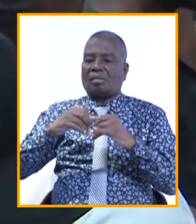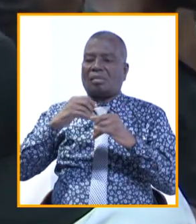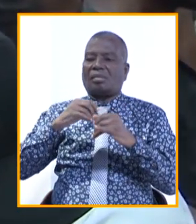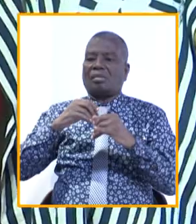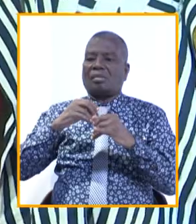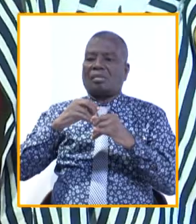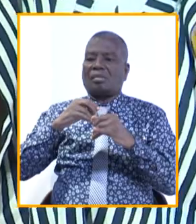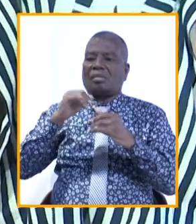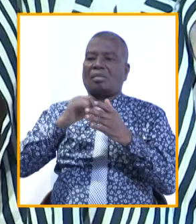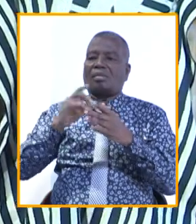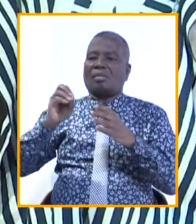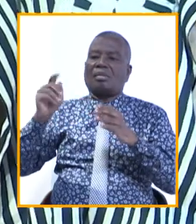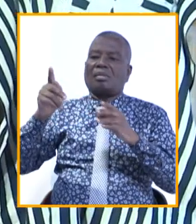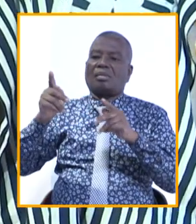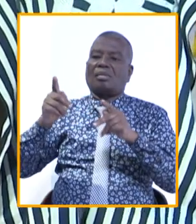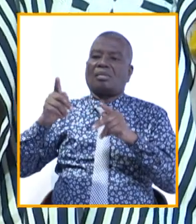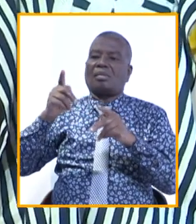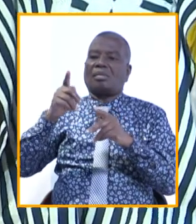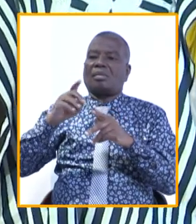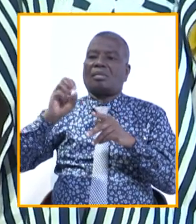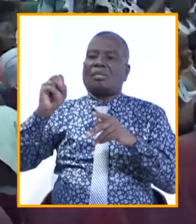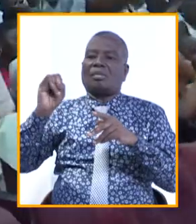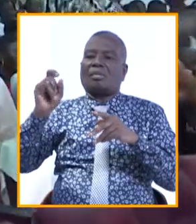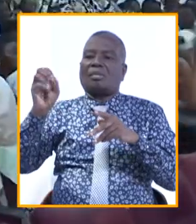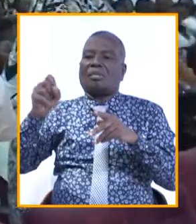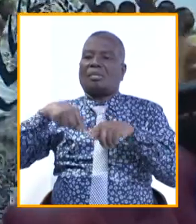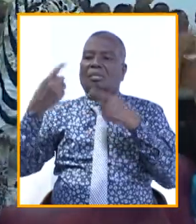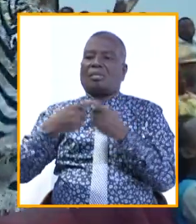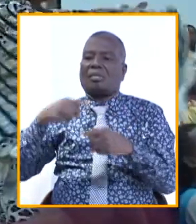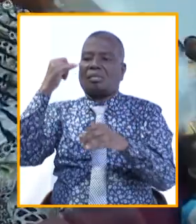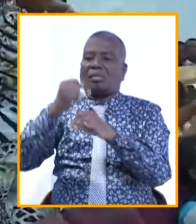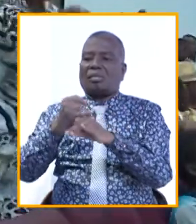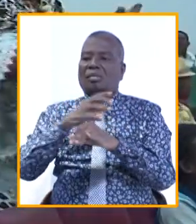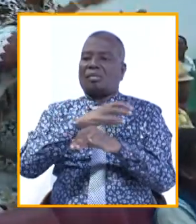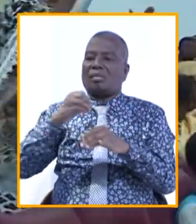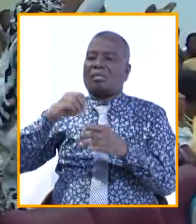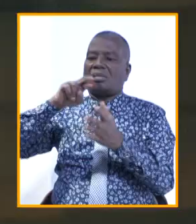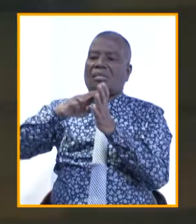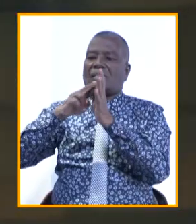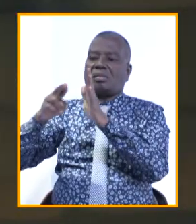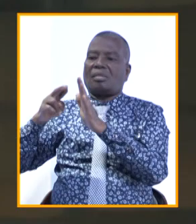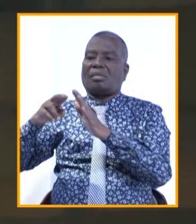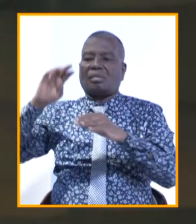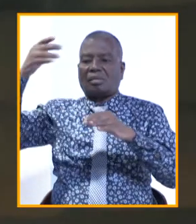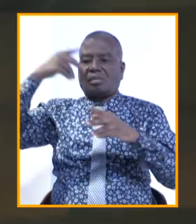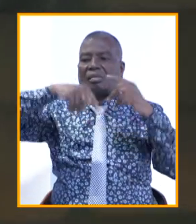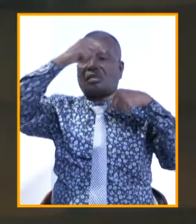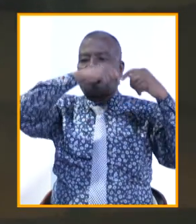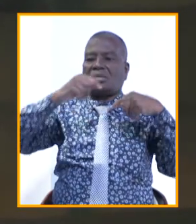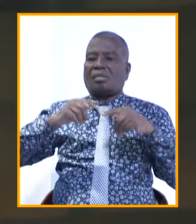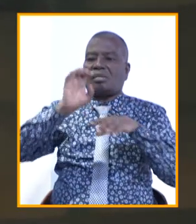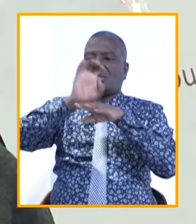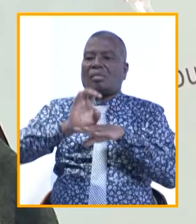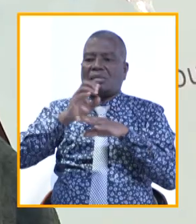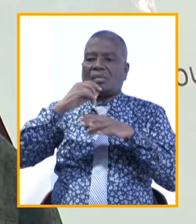disputée, c'est au détail près que Succès Groupe de Ngata Dolikro s'est imposé. Les représentants des ministres du Transport, de la